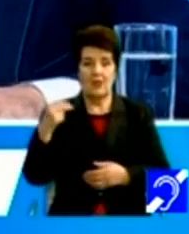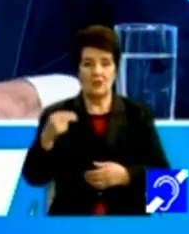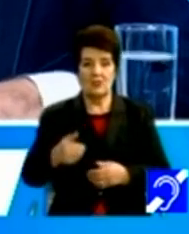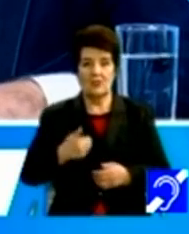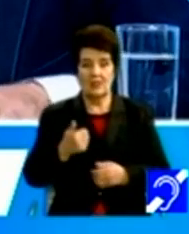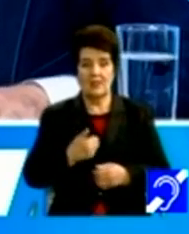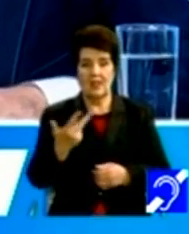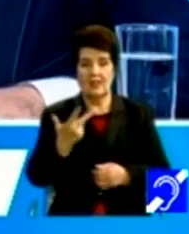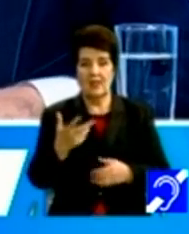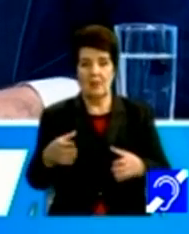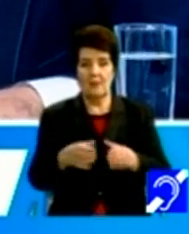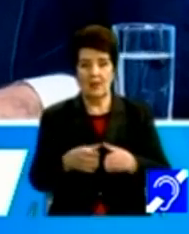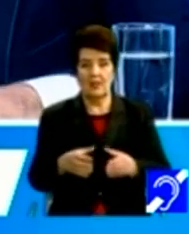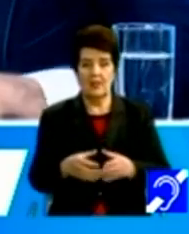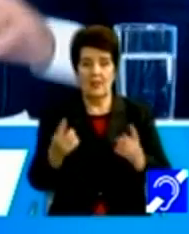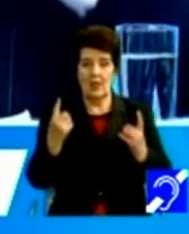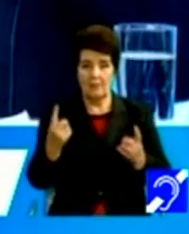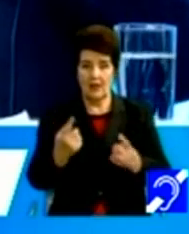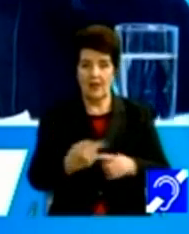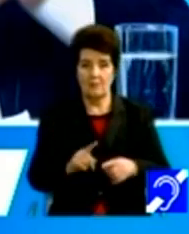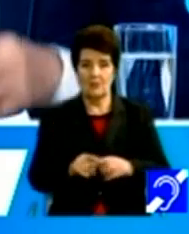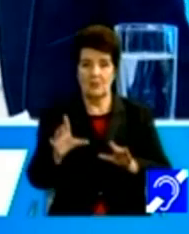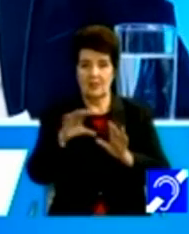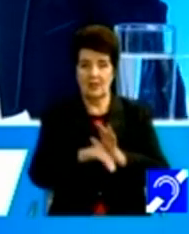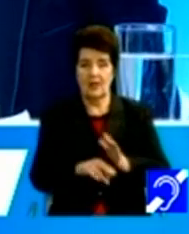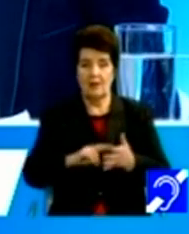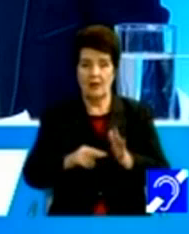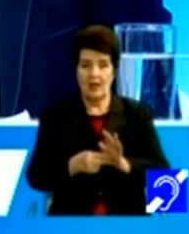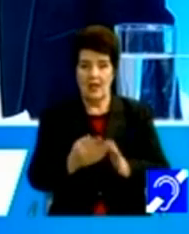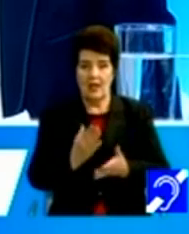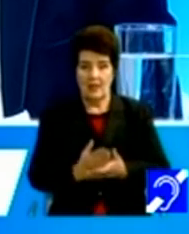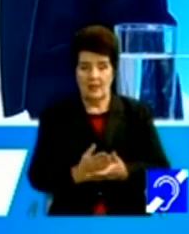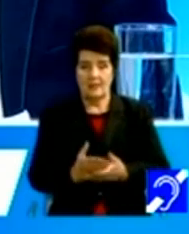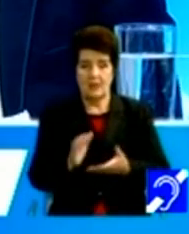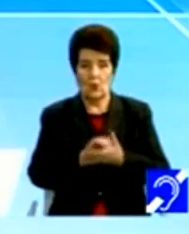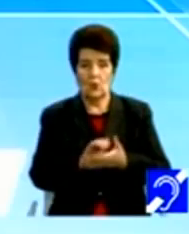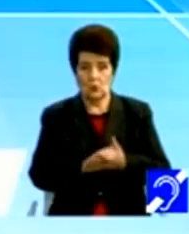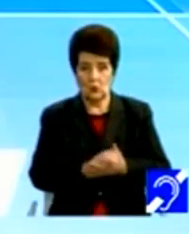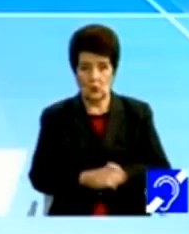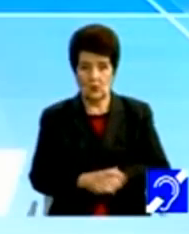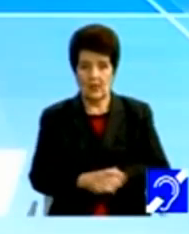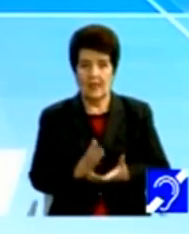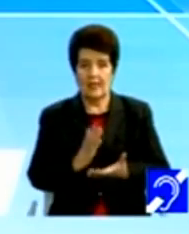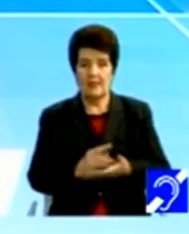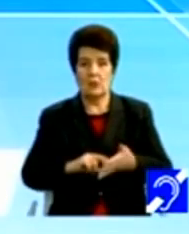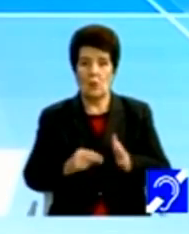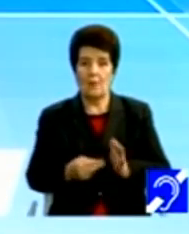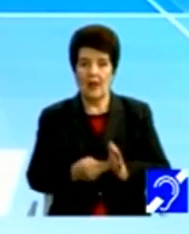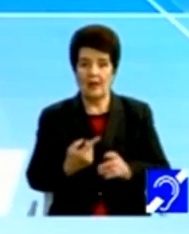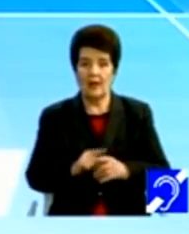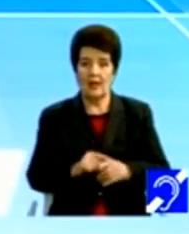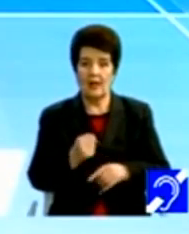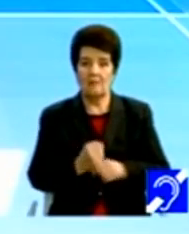este al treilea partid ca mărime și acest plan de reintegrare, el este foarte bine cunoscut și este un plan pe care noi l-am